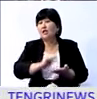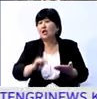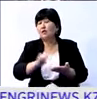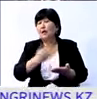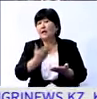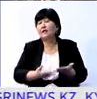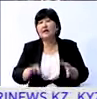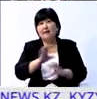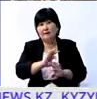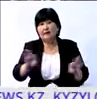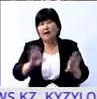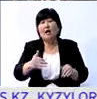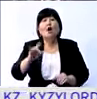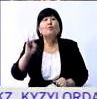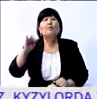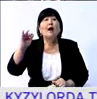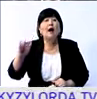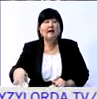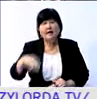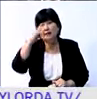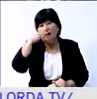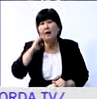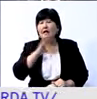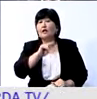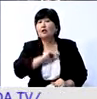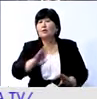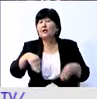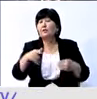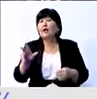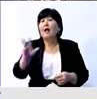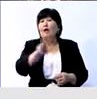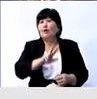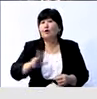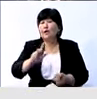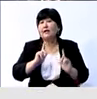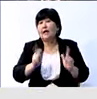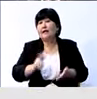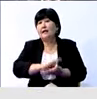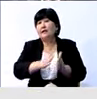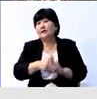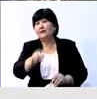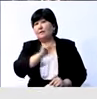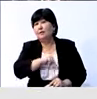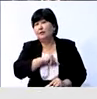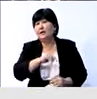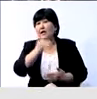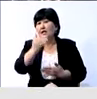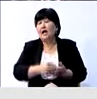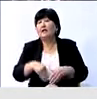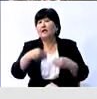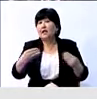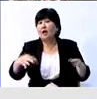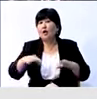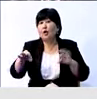нысанасын тараттық. Яғни баласы, ата-анасы, жұмыс беруші арасында үш жақты еңбек шартының жобасын тарата бастадық,